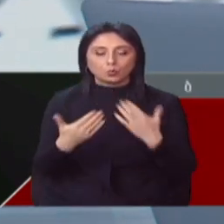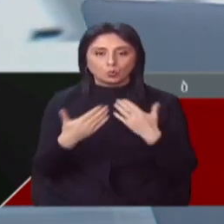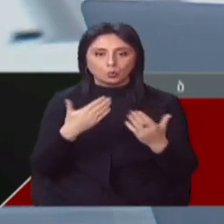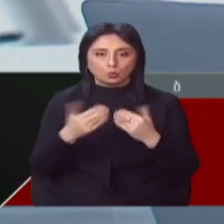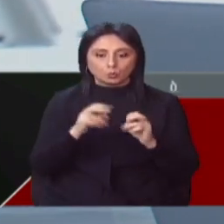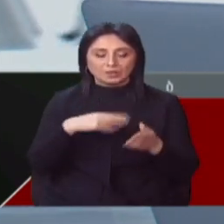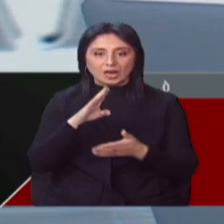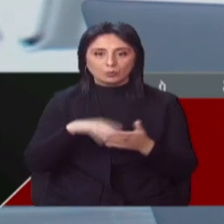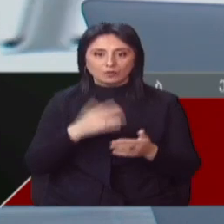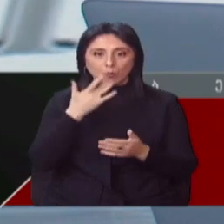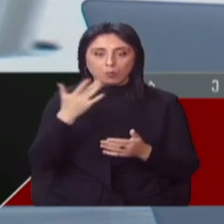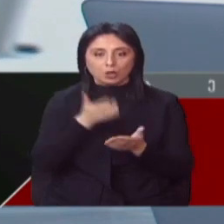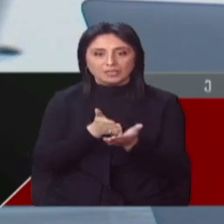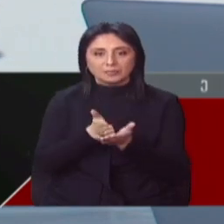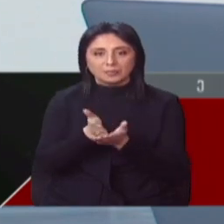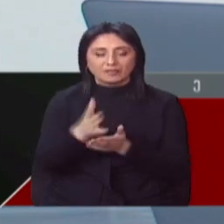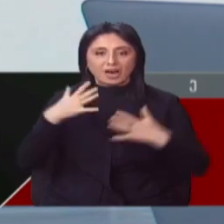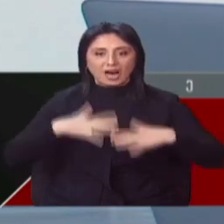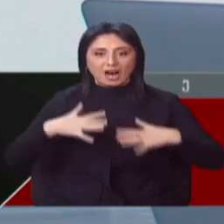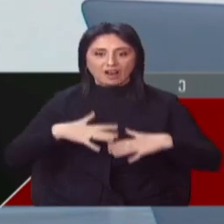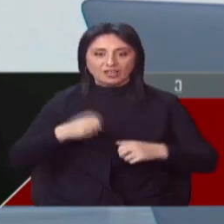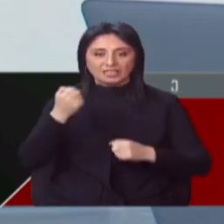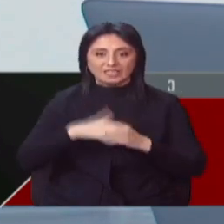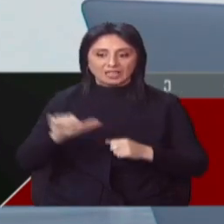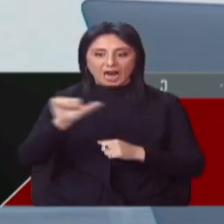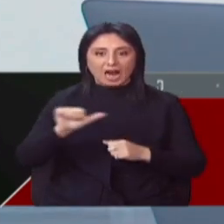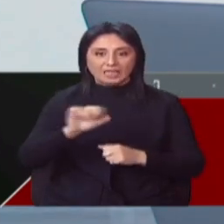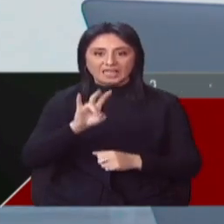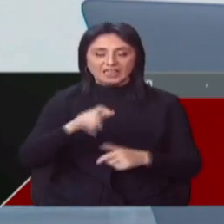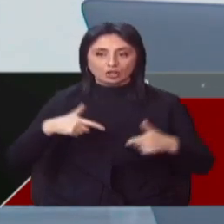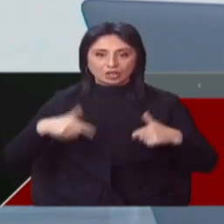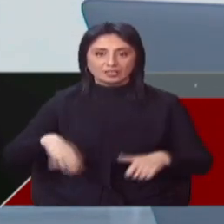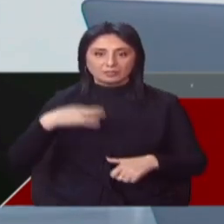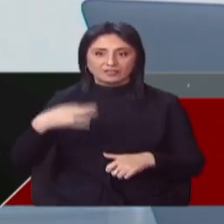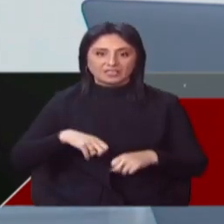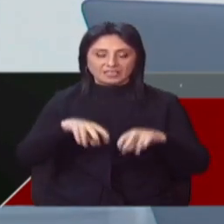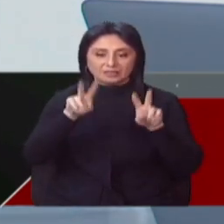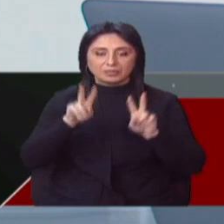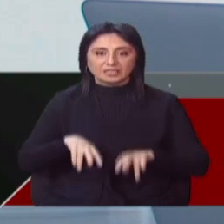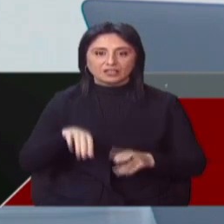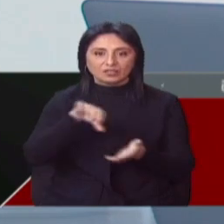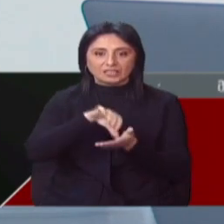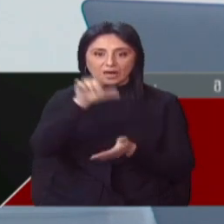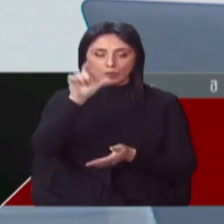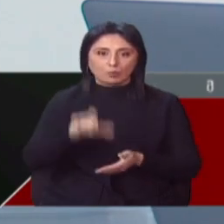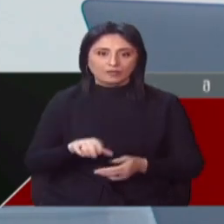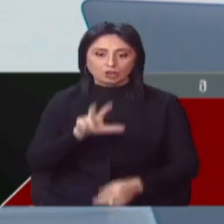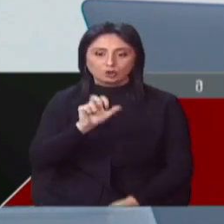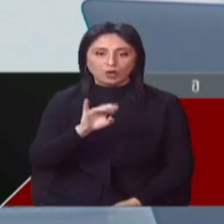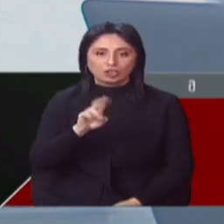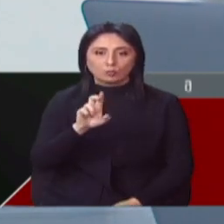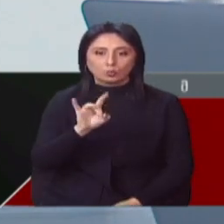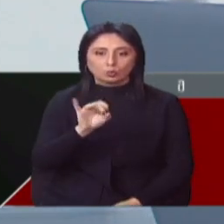ურთიერთობებისა და უსაფრთხოების პოლიტიკის მიმართულებით კავკასიასა და ცენტრალურ აზიაში. ნატოს გენერალური მდივნის სპეციალურ წარმომადგენელს